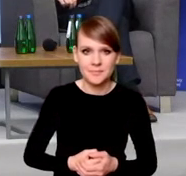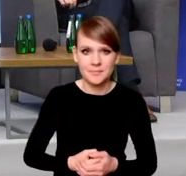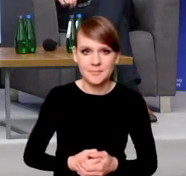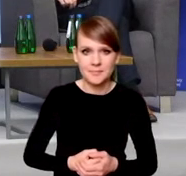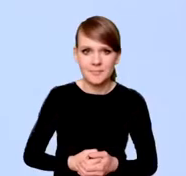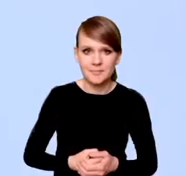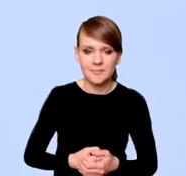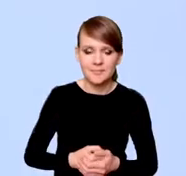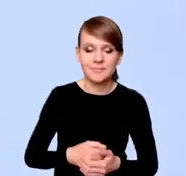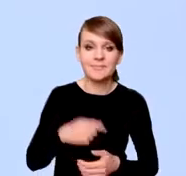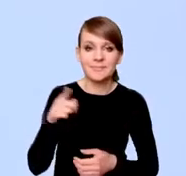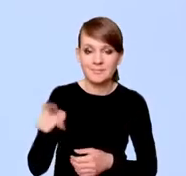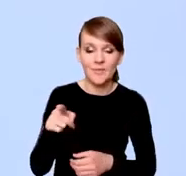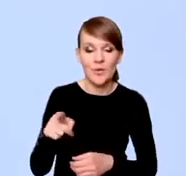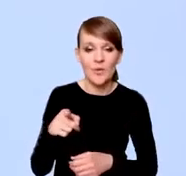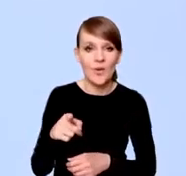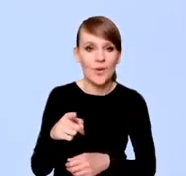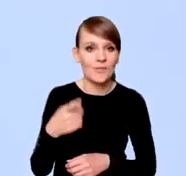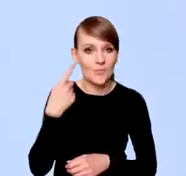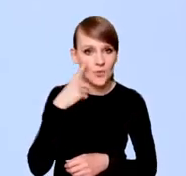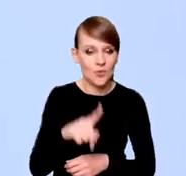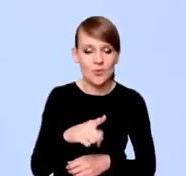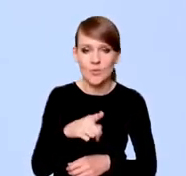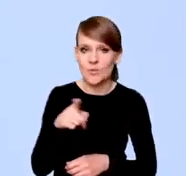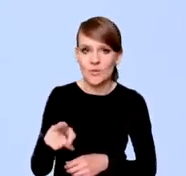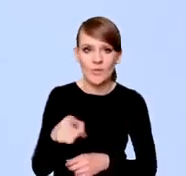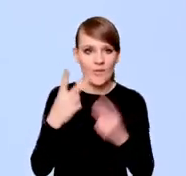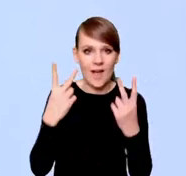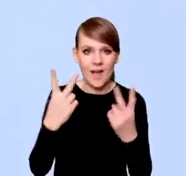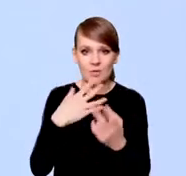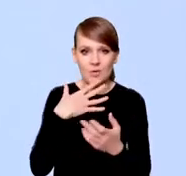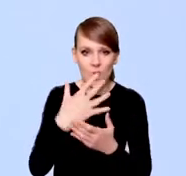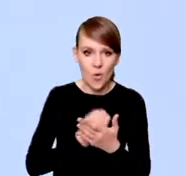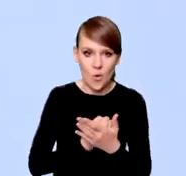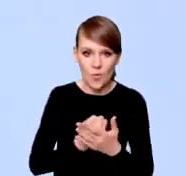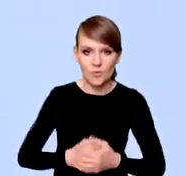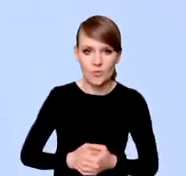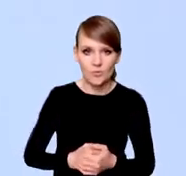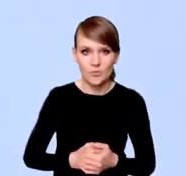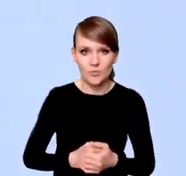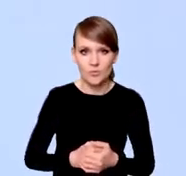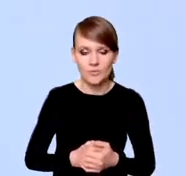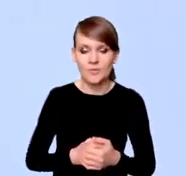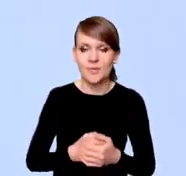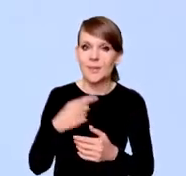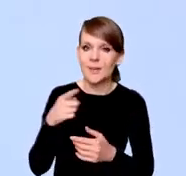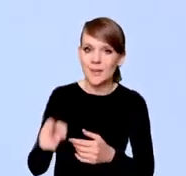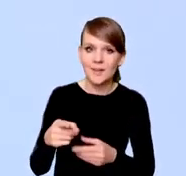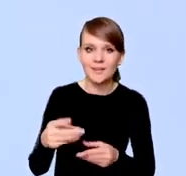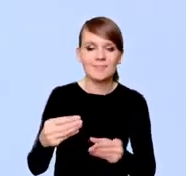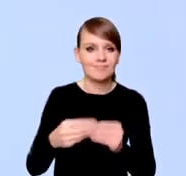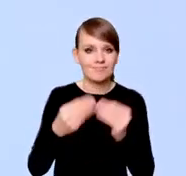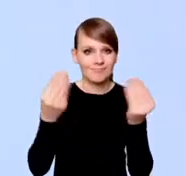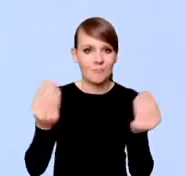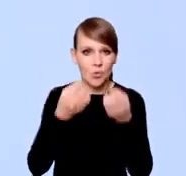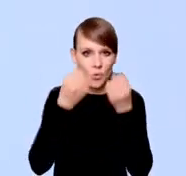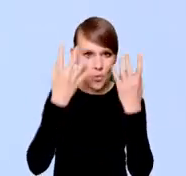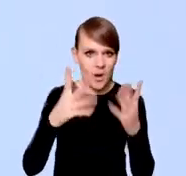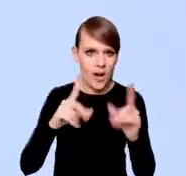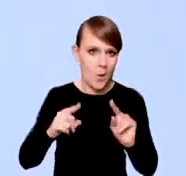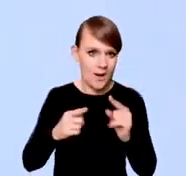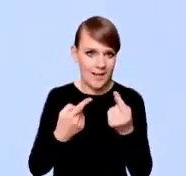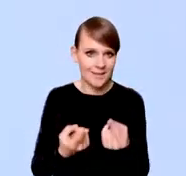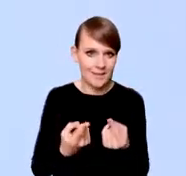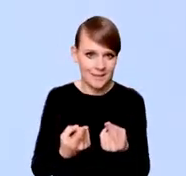mnie tej bardzo ważnej korzyści budowania kultury organizacyjnej